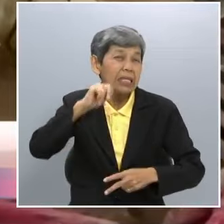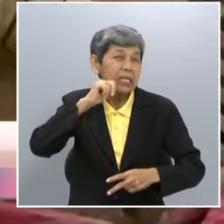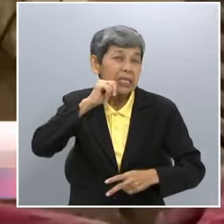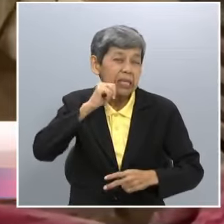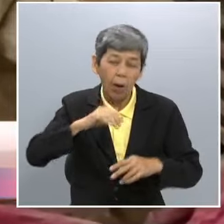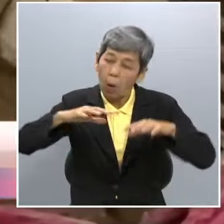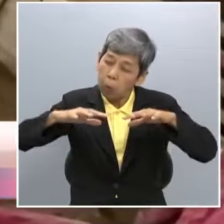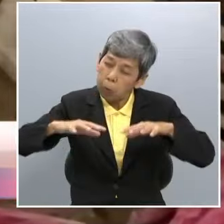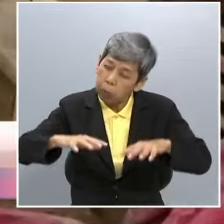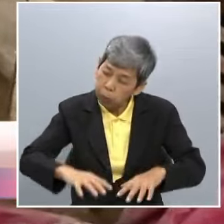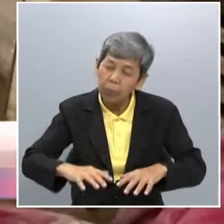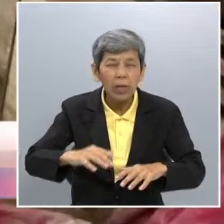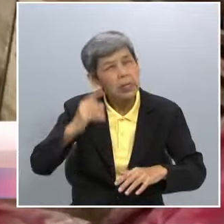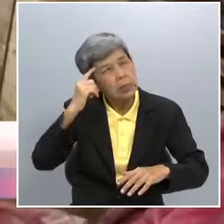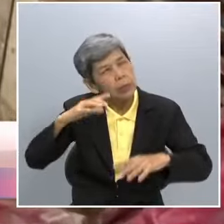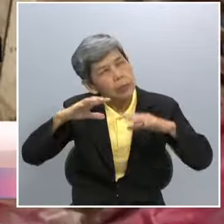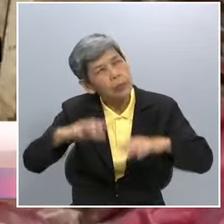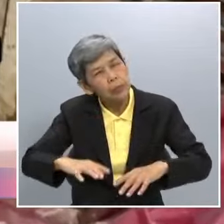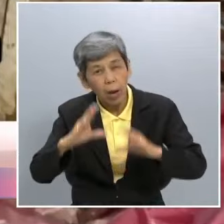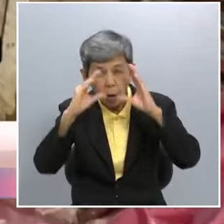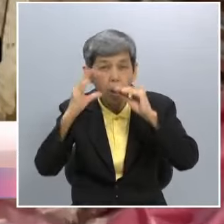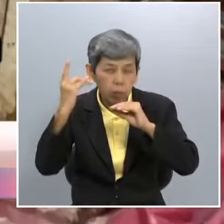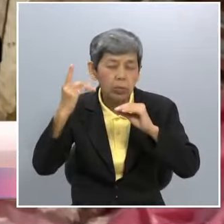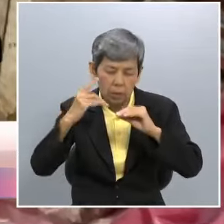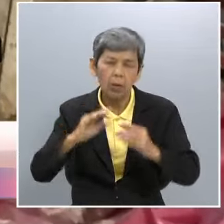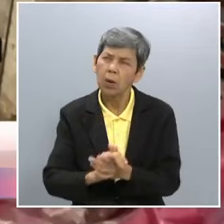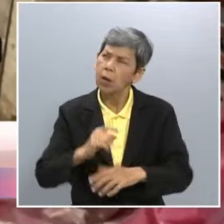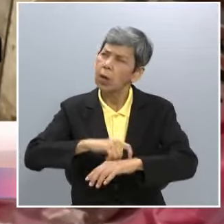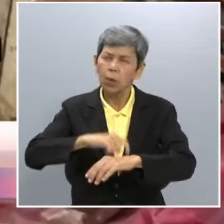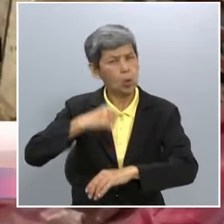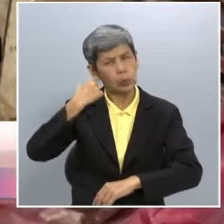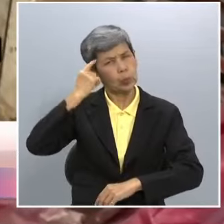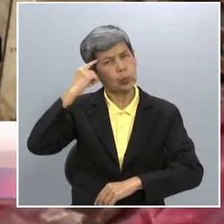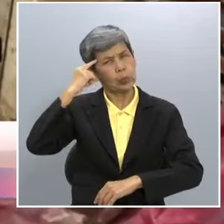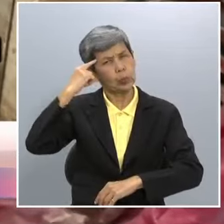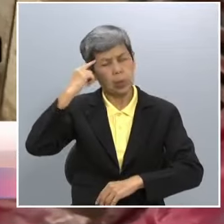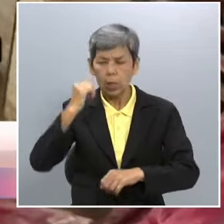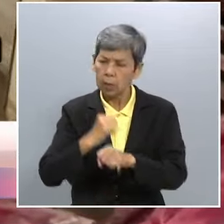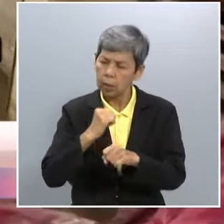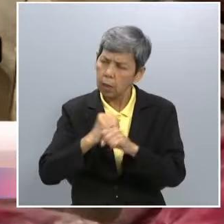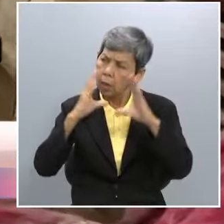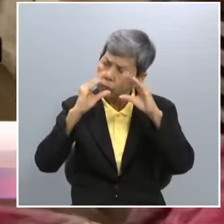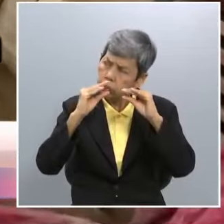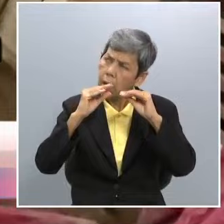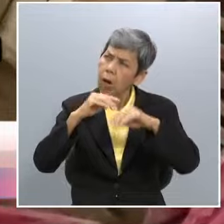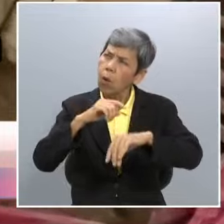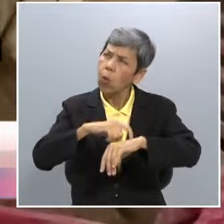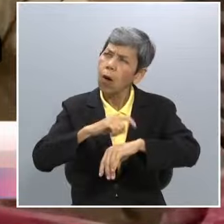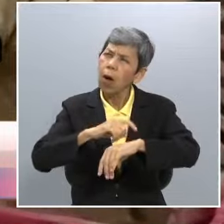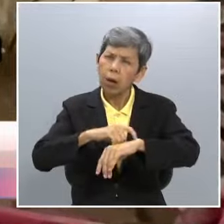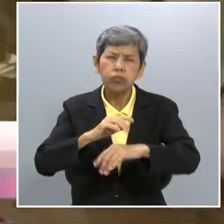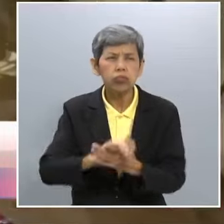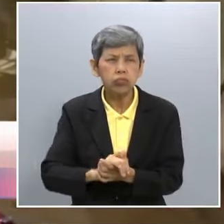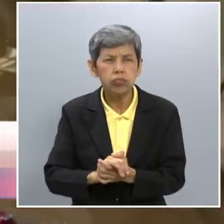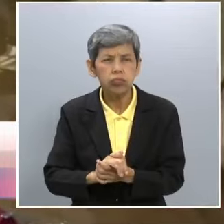จะลงตอนกลางคืนเนี่ยมันหัวกี่โมงแล้วเพราะว่าตอนประมาณสักทุ่มมาประมาณสักถ้าเข่าหัวเข่